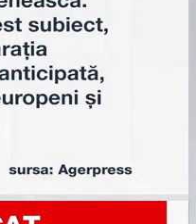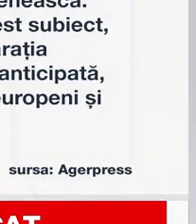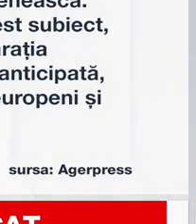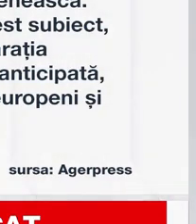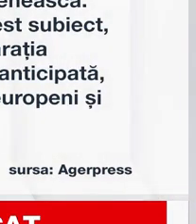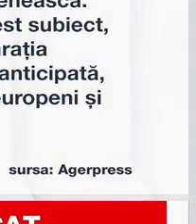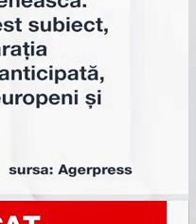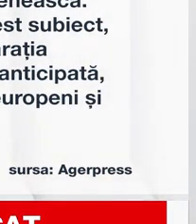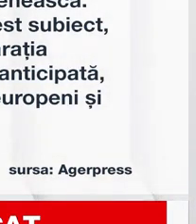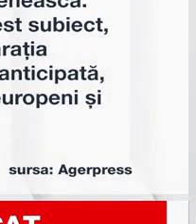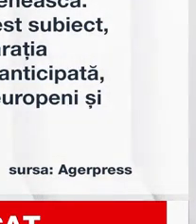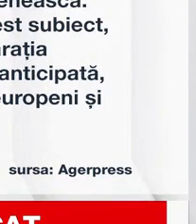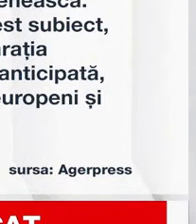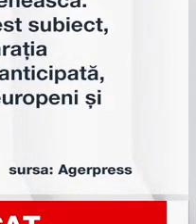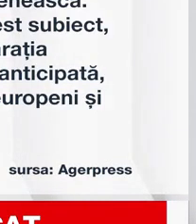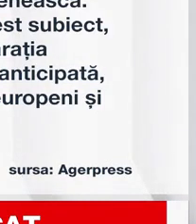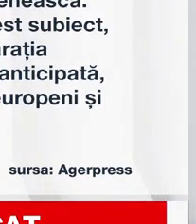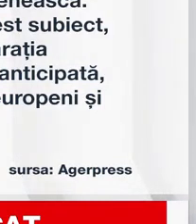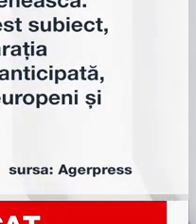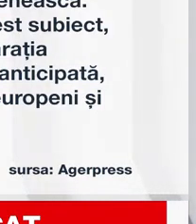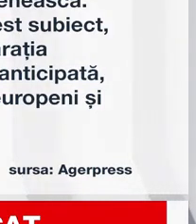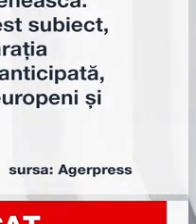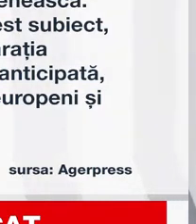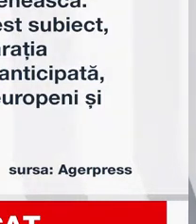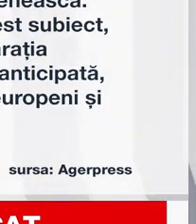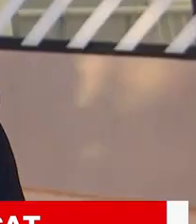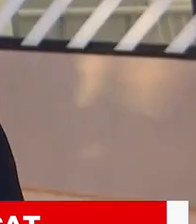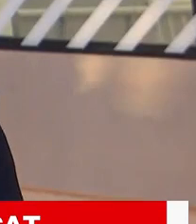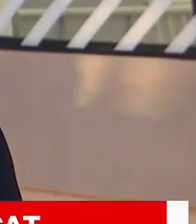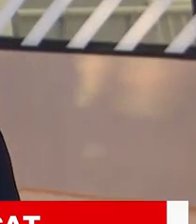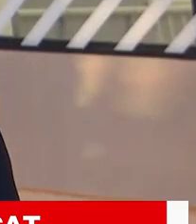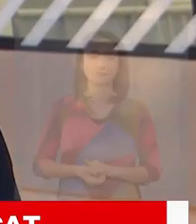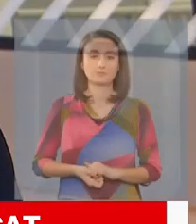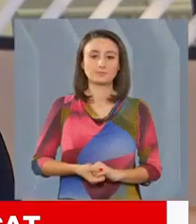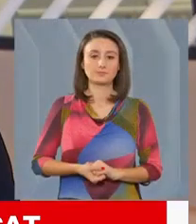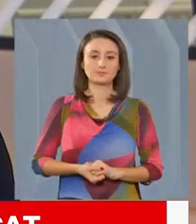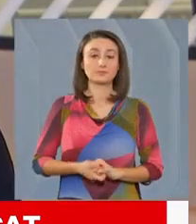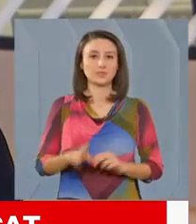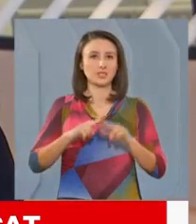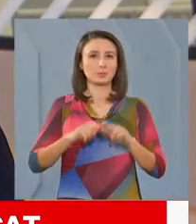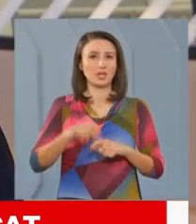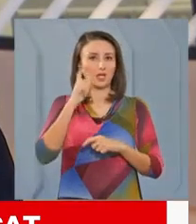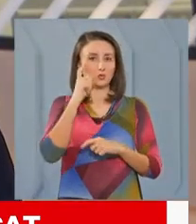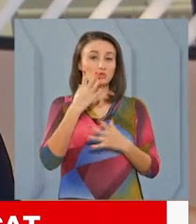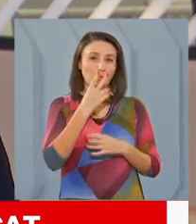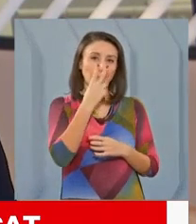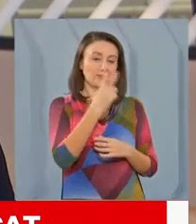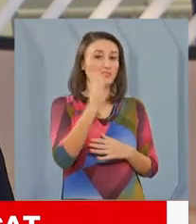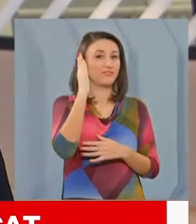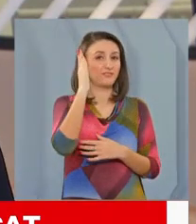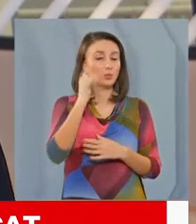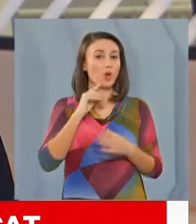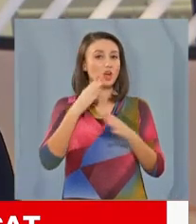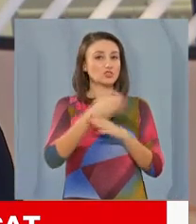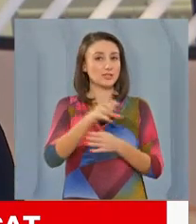surprindere pe toți partenerii europeni și chiar pe partenerii de coaliție din Austria Bogdan aurescu rămâne încrezător în sânge ceea ce privește o viitoare